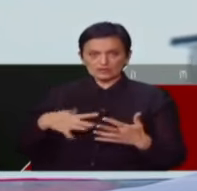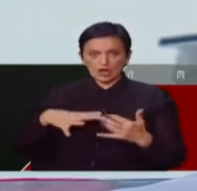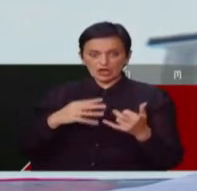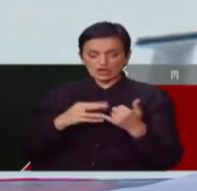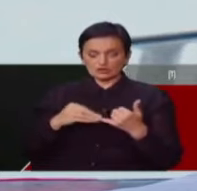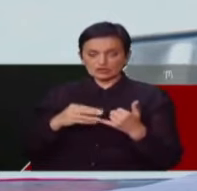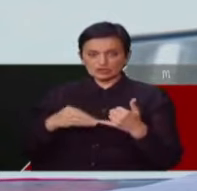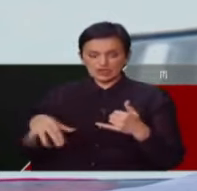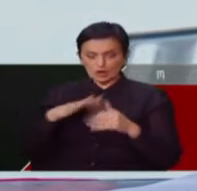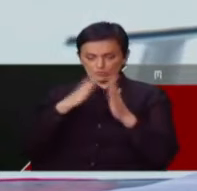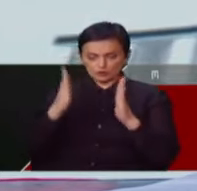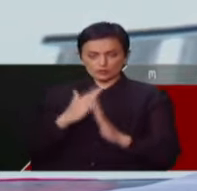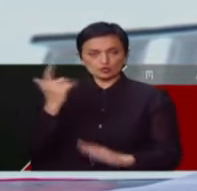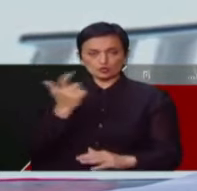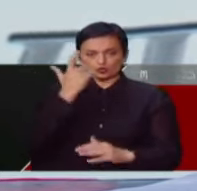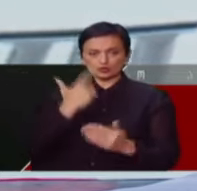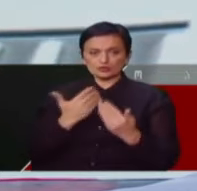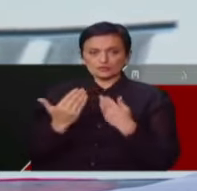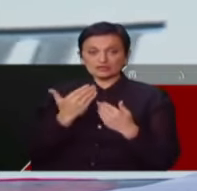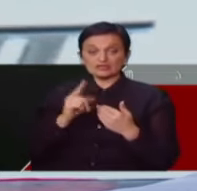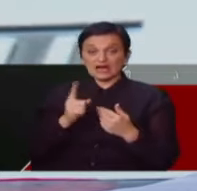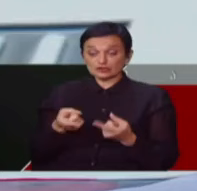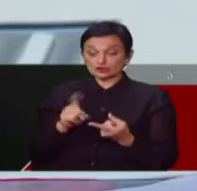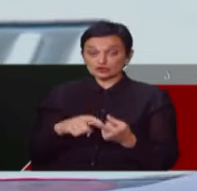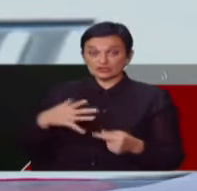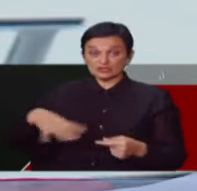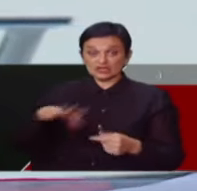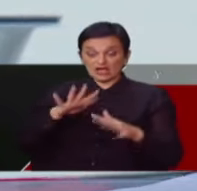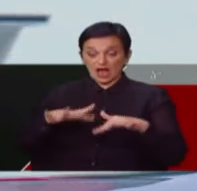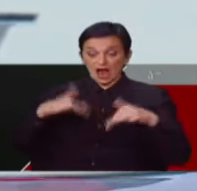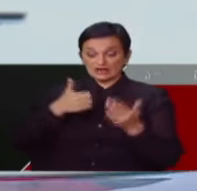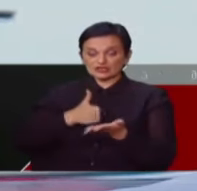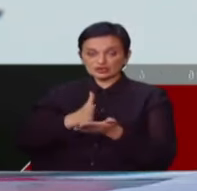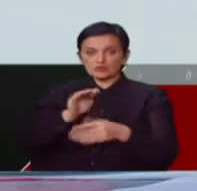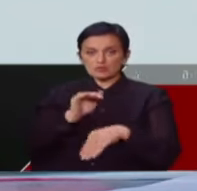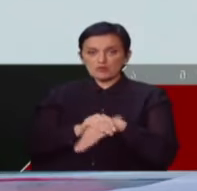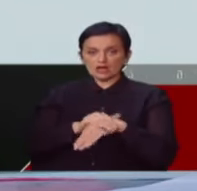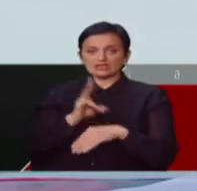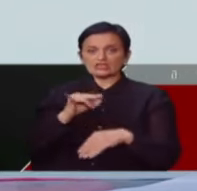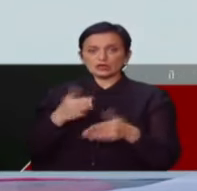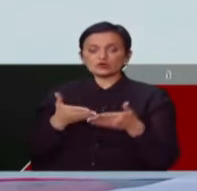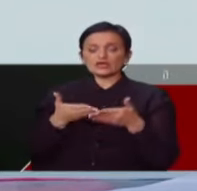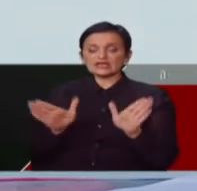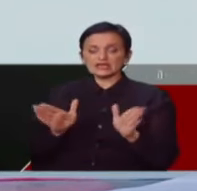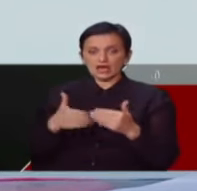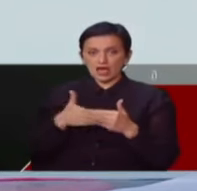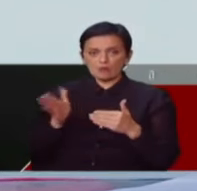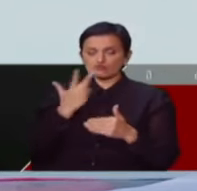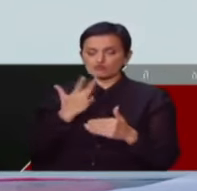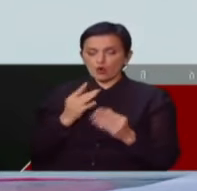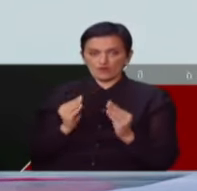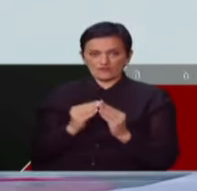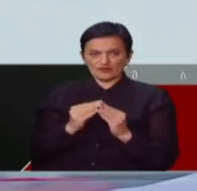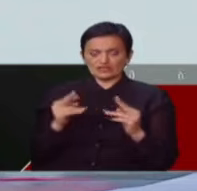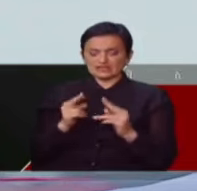ტერიტორიული მთლიანობისა და სუვერენიტეტის მიმართ. რაც შეეხება საქართველოს სწრაფვას ალიანსისკენ, ფაქტია, რომ ნატო ღიაკარის პოლიტიკის მომხრედ რჩება,